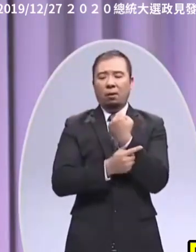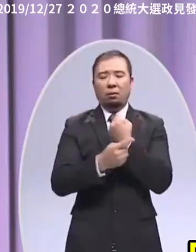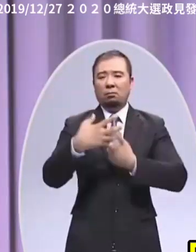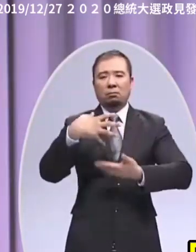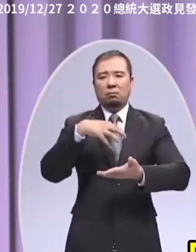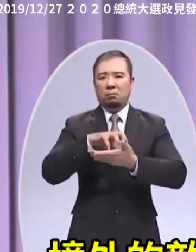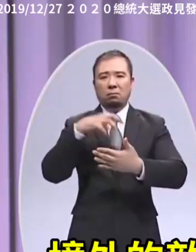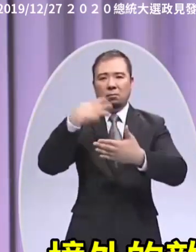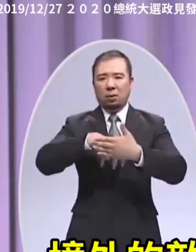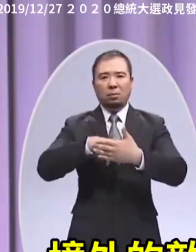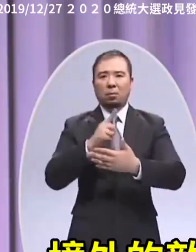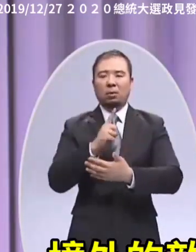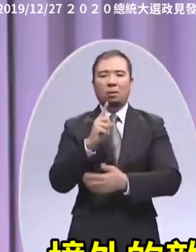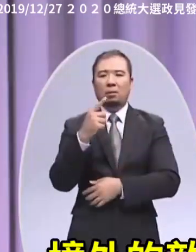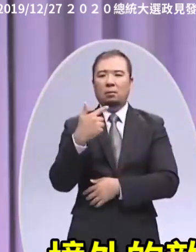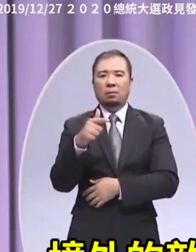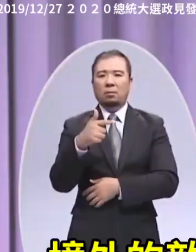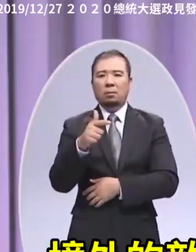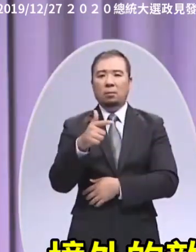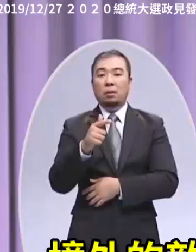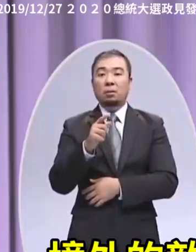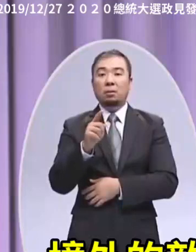是你受到